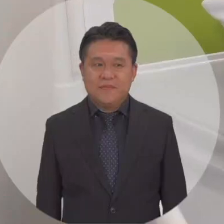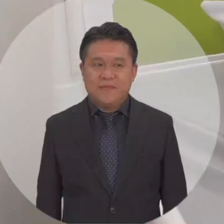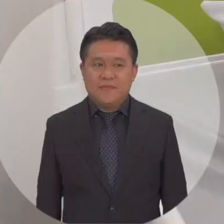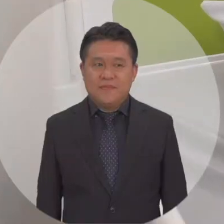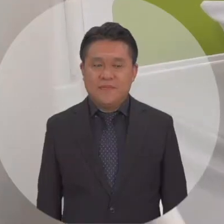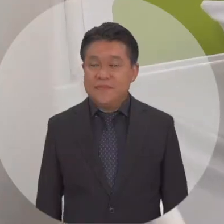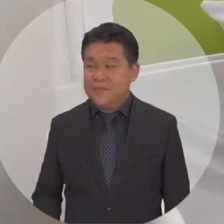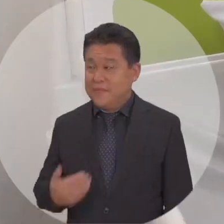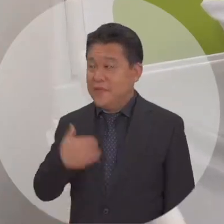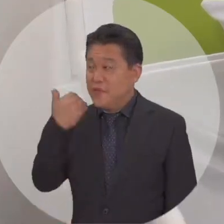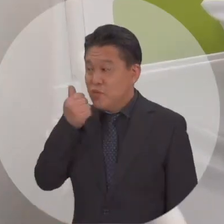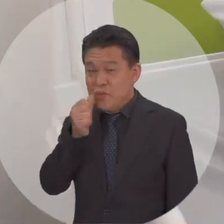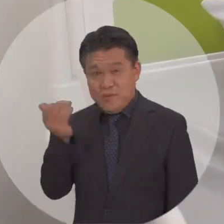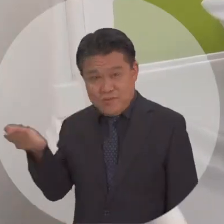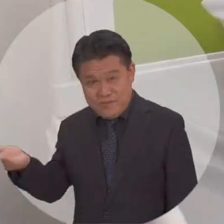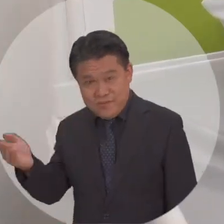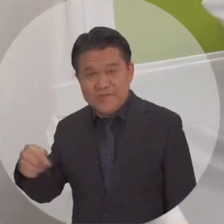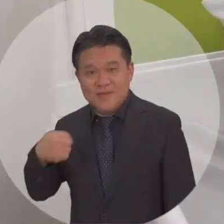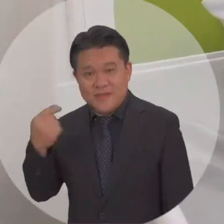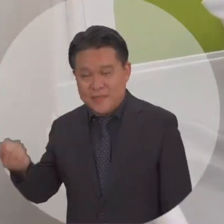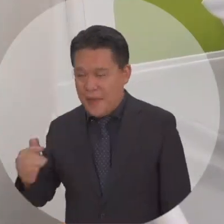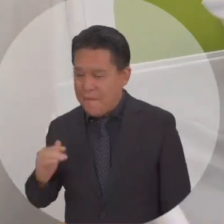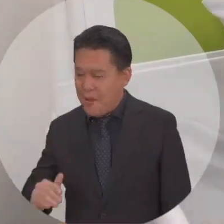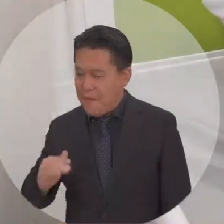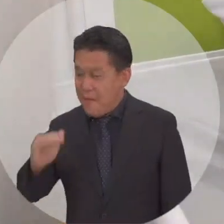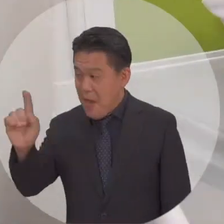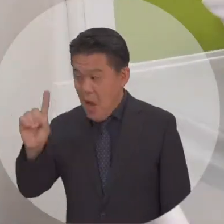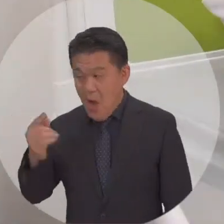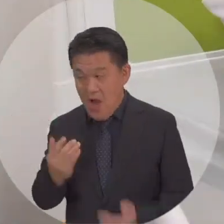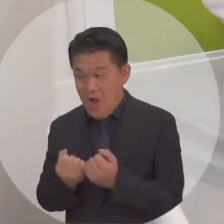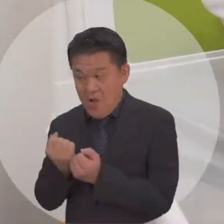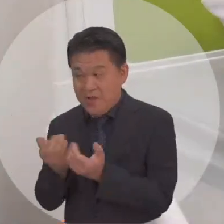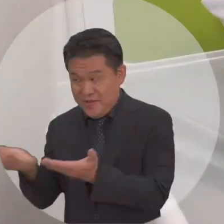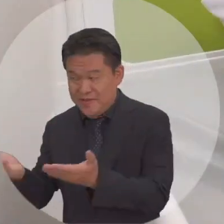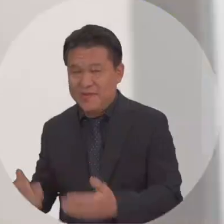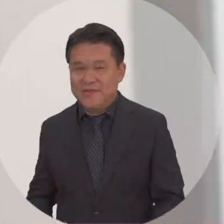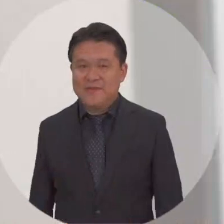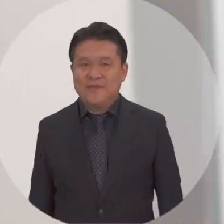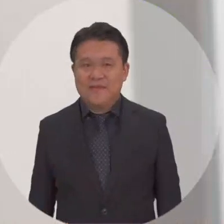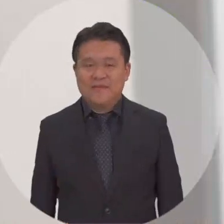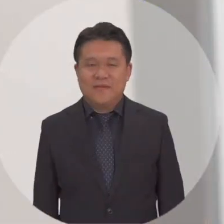대상자에게 자기소개 후 진행 순서를 설명합니다.